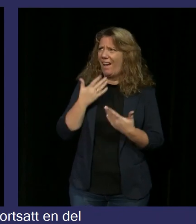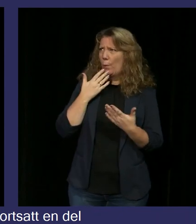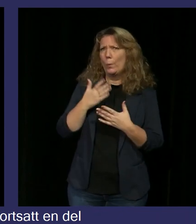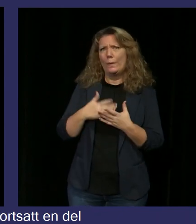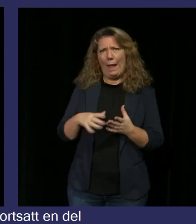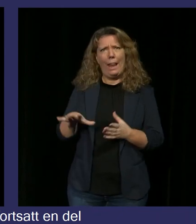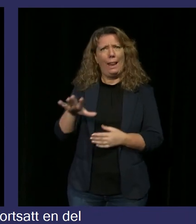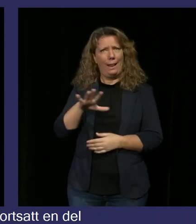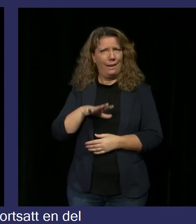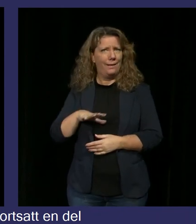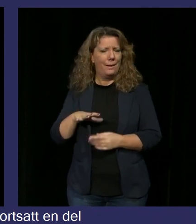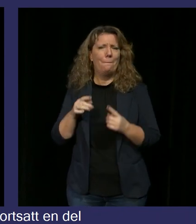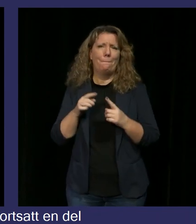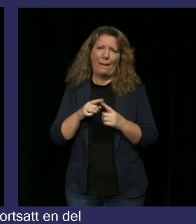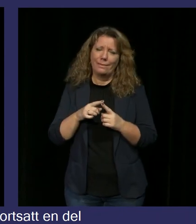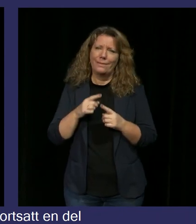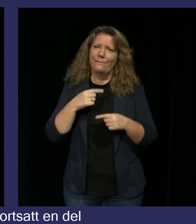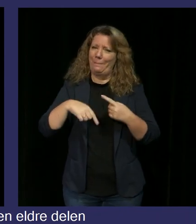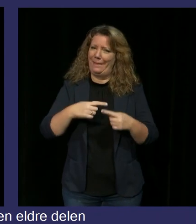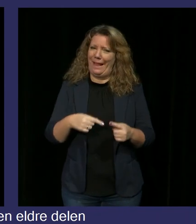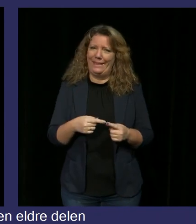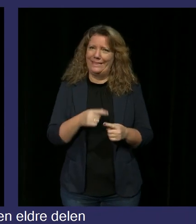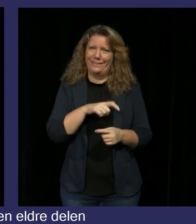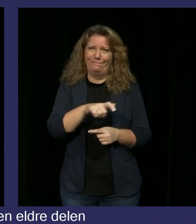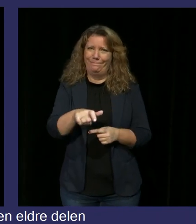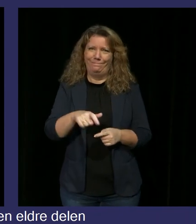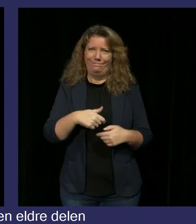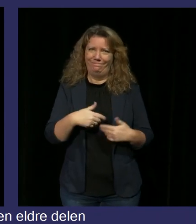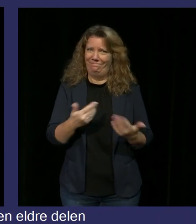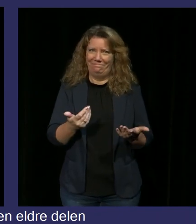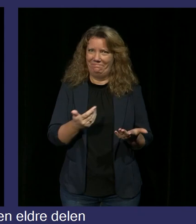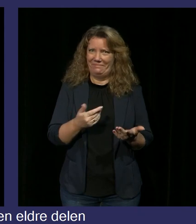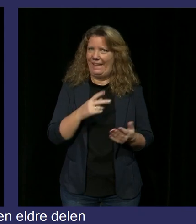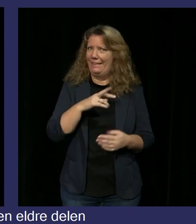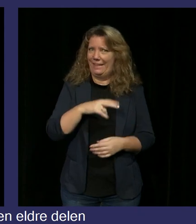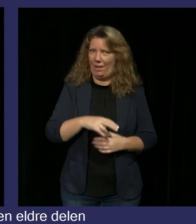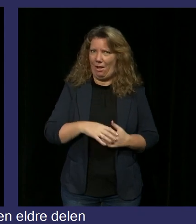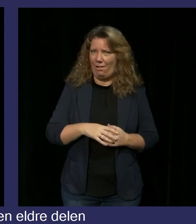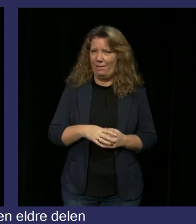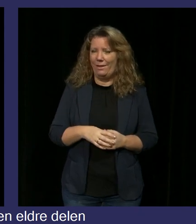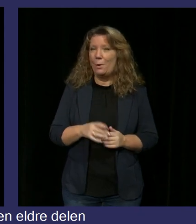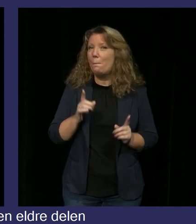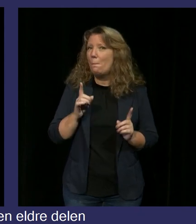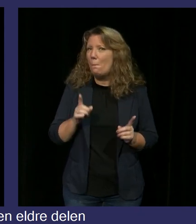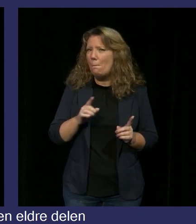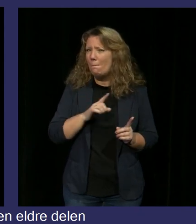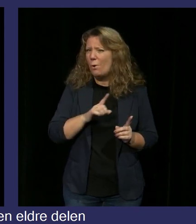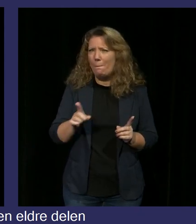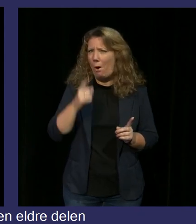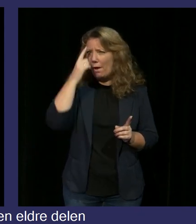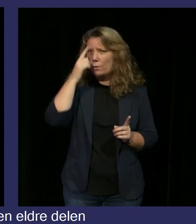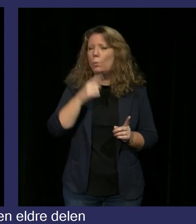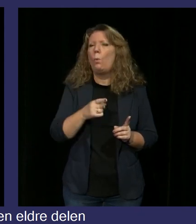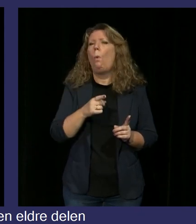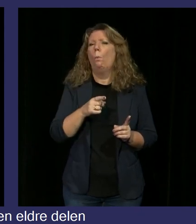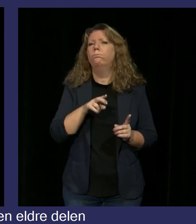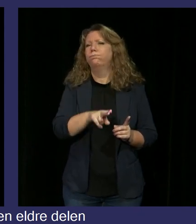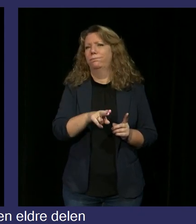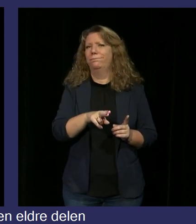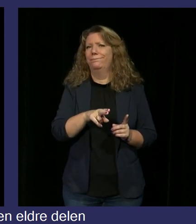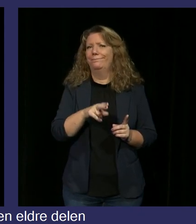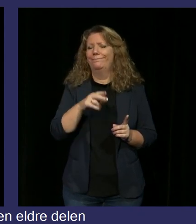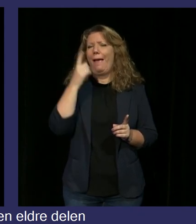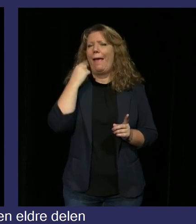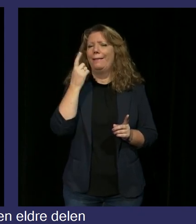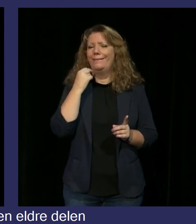det fortsatt en del som ikke det. Og da skal ikke vi bare tro at det den eldre delen av befolkningen som ikke digital.